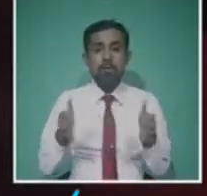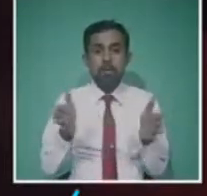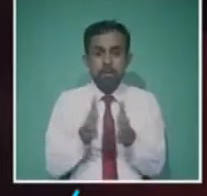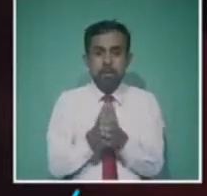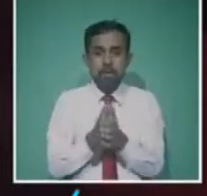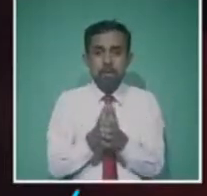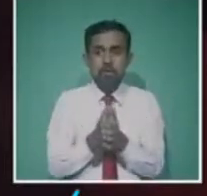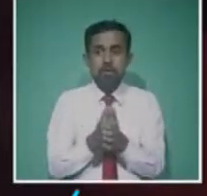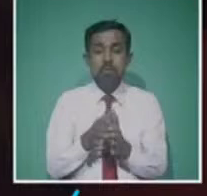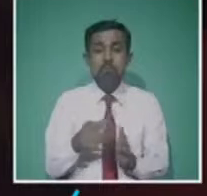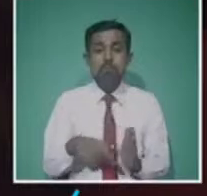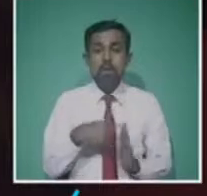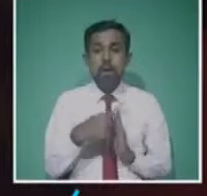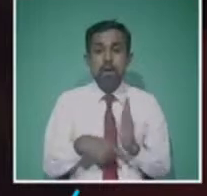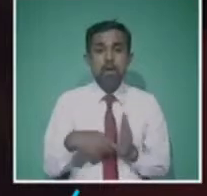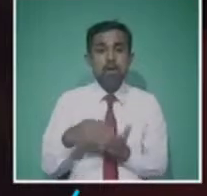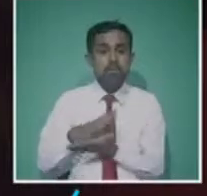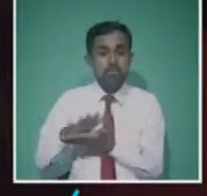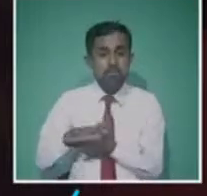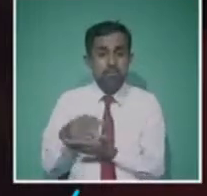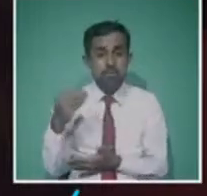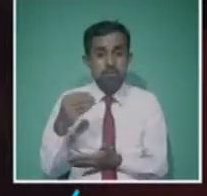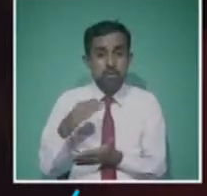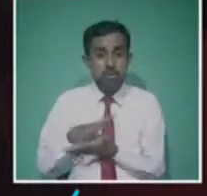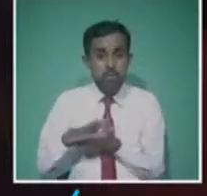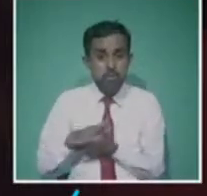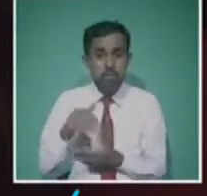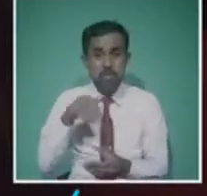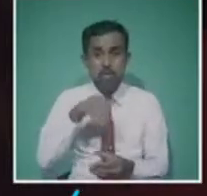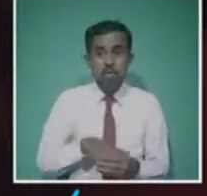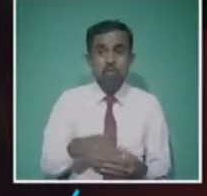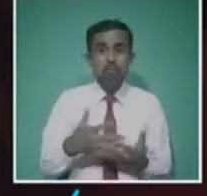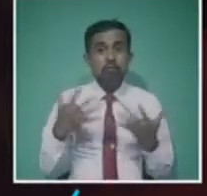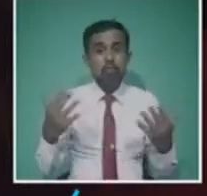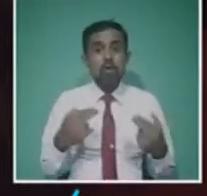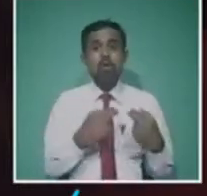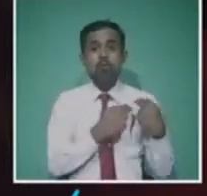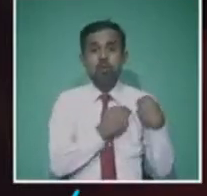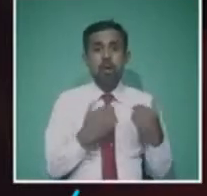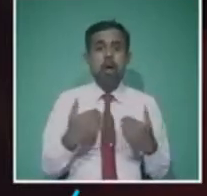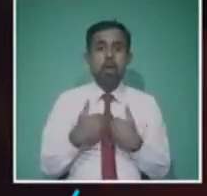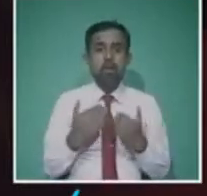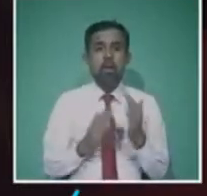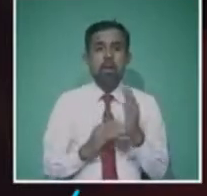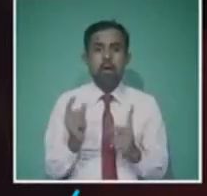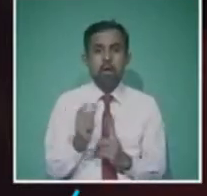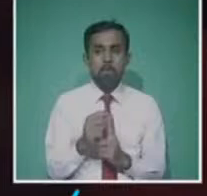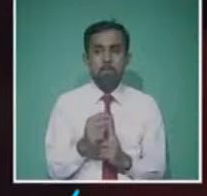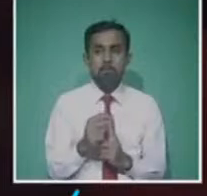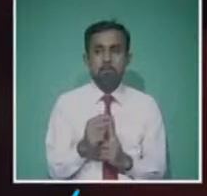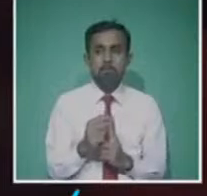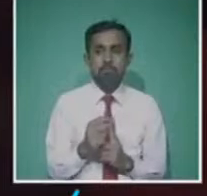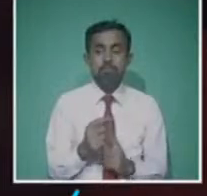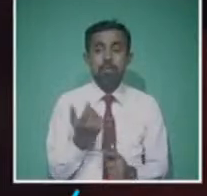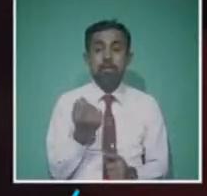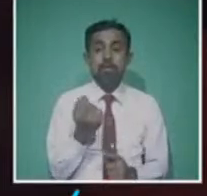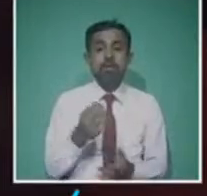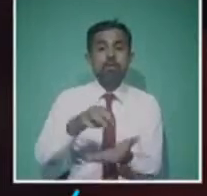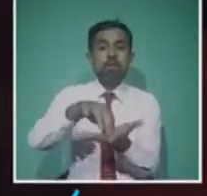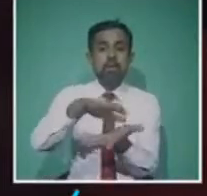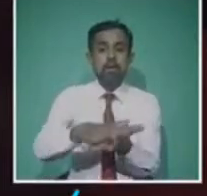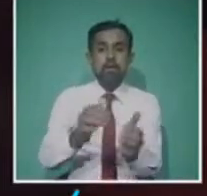ඒ වගේම විශේෂයෙන්ම මේ ණය ප්‍රතිවිරෝධගත වීමේ වැඩපිළිවෙළ ඇතුලේ විශාලම කාර්යභාරයක් තිබුණේ අපේ අමාත්‍යංශයට විශේෂයෙන්ම මිල